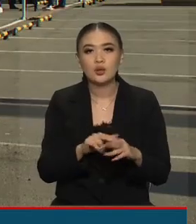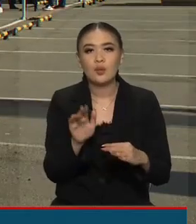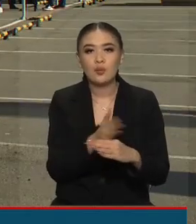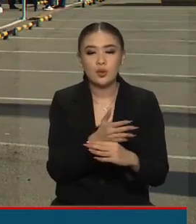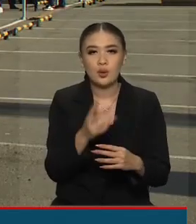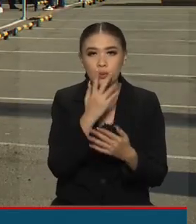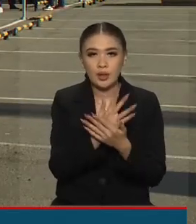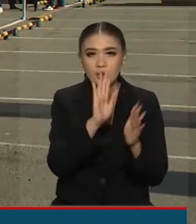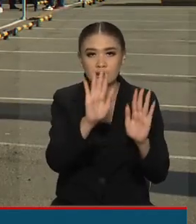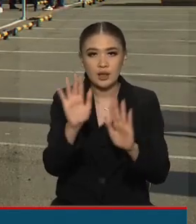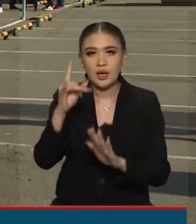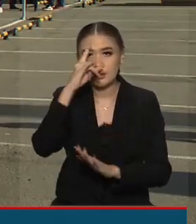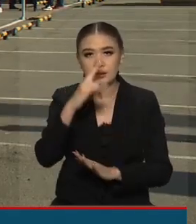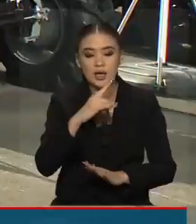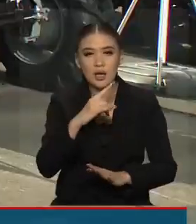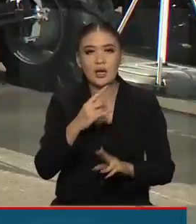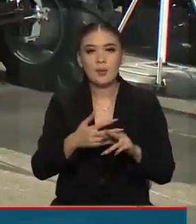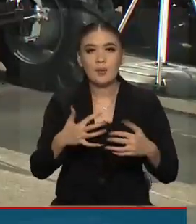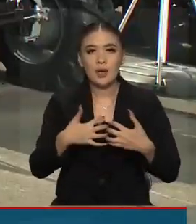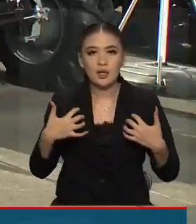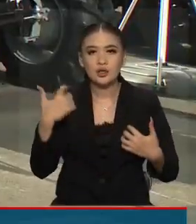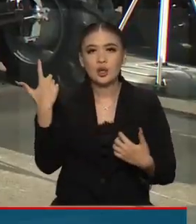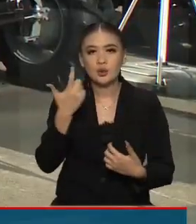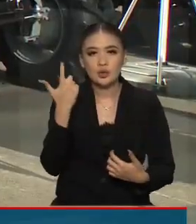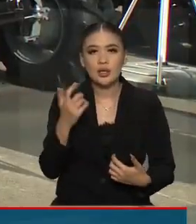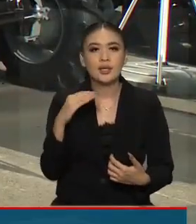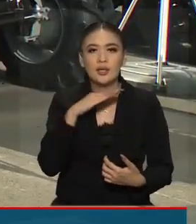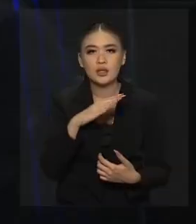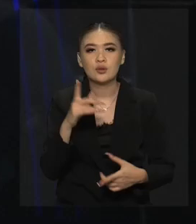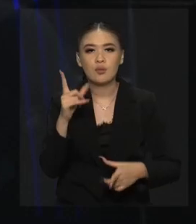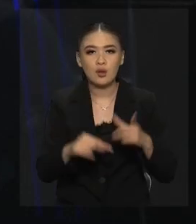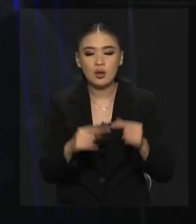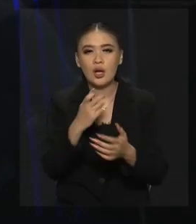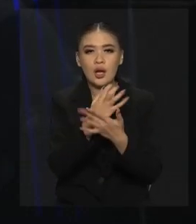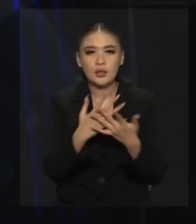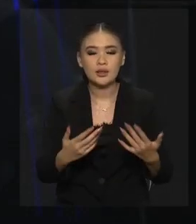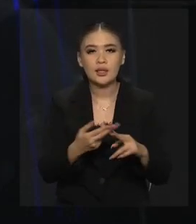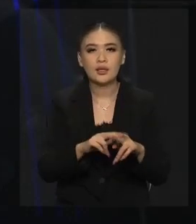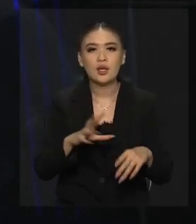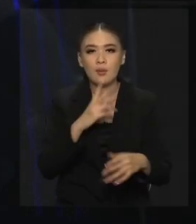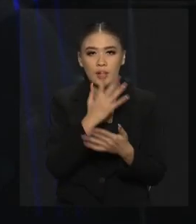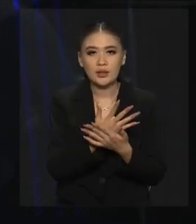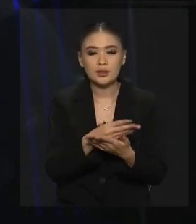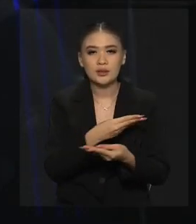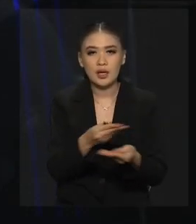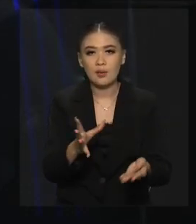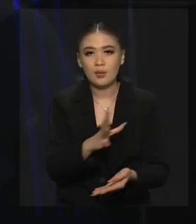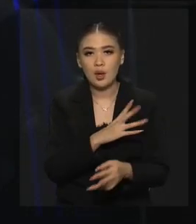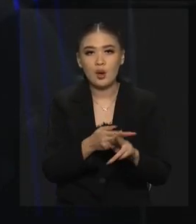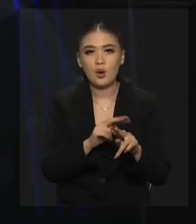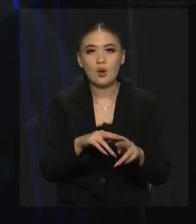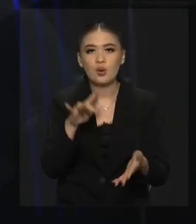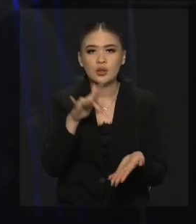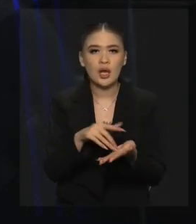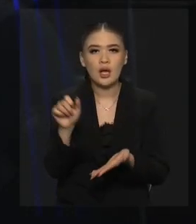көрмеде Қазақстандағы мал шаруашылығы және ет сүт өнеркәсібі бойынша түрлі дайын өнімдер қойылған. Бұл Орталық Азиядағы ең